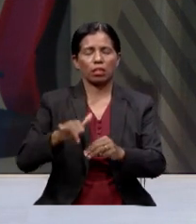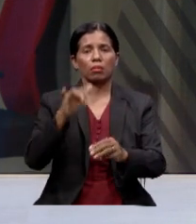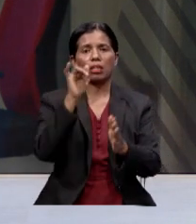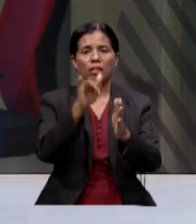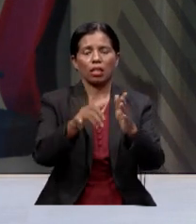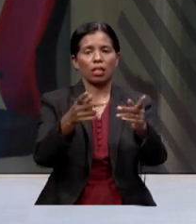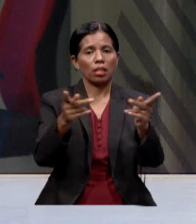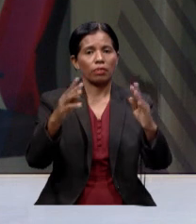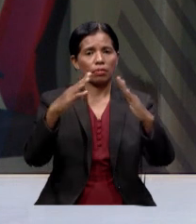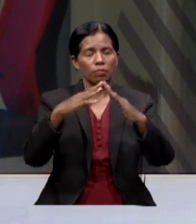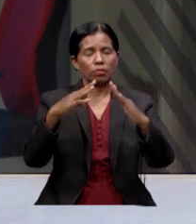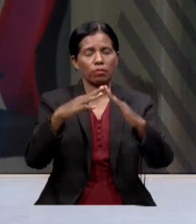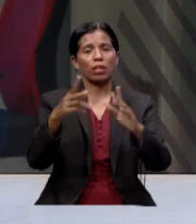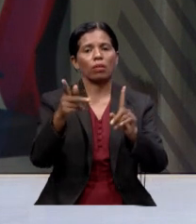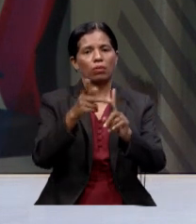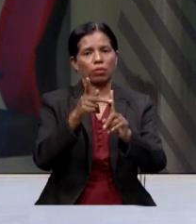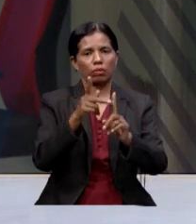cos.